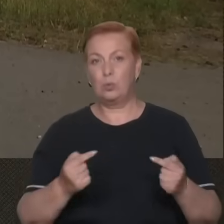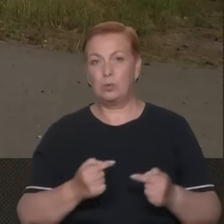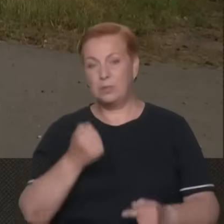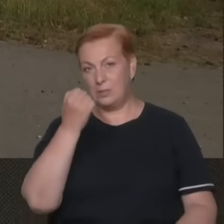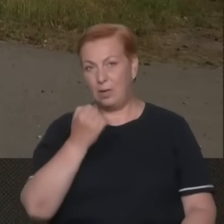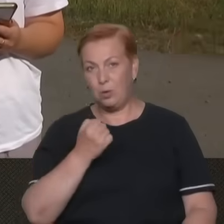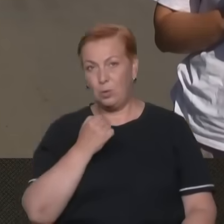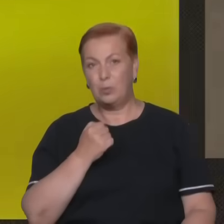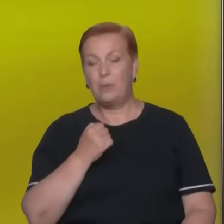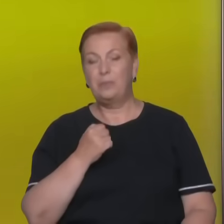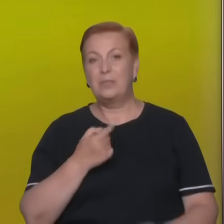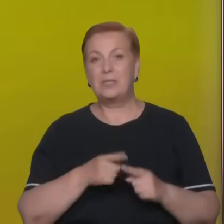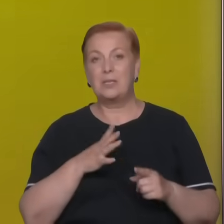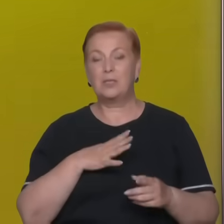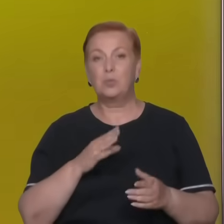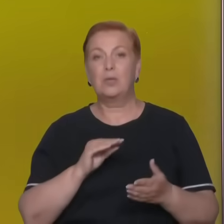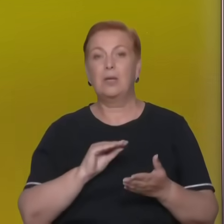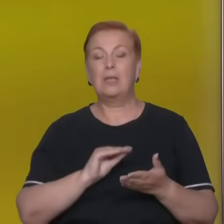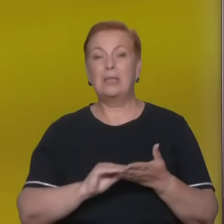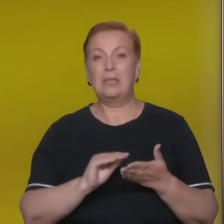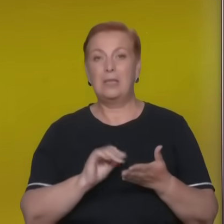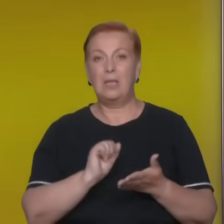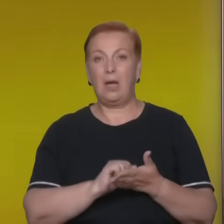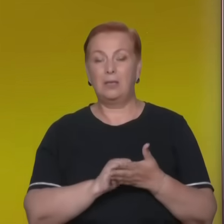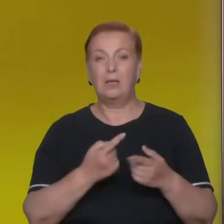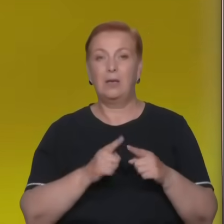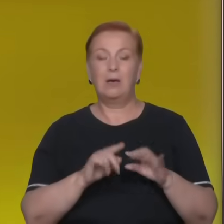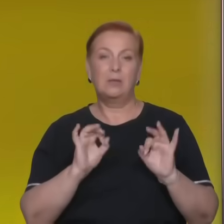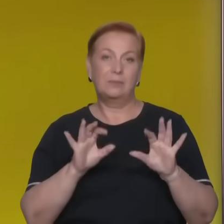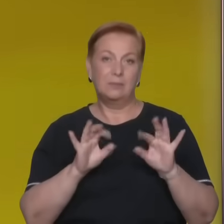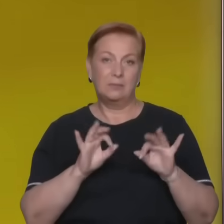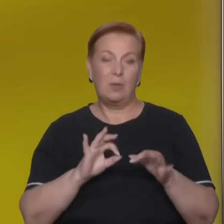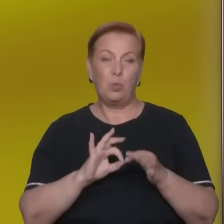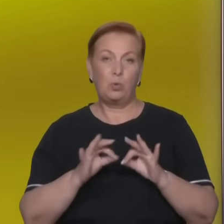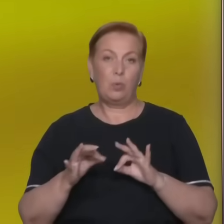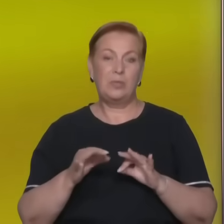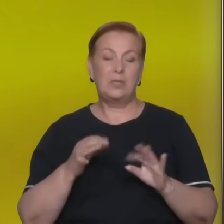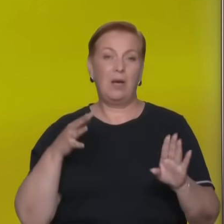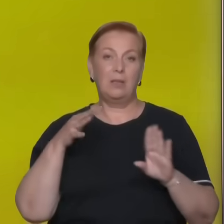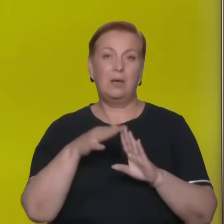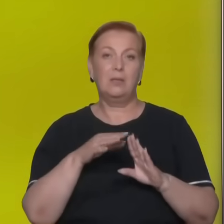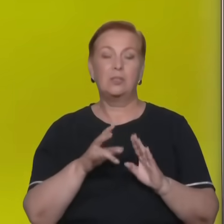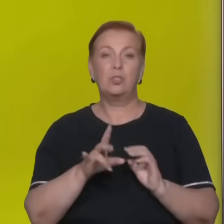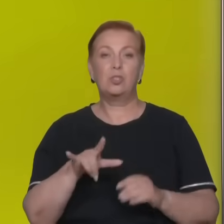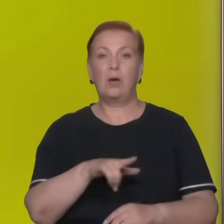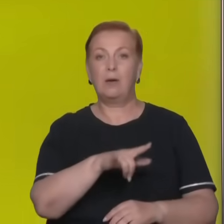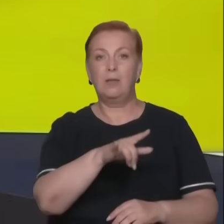Дякую, Діано. Це була наша Діана Колесник, яка розповіла нам про подробиці атаки шахедами на Хмельниччині.